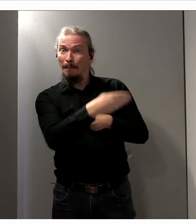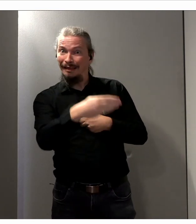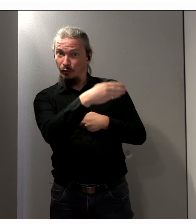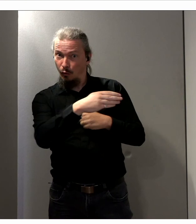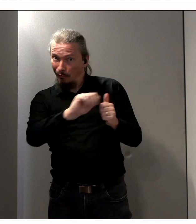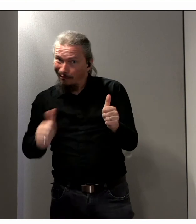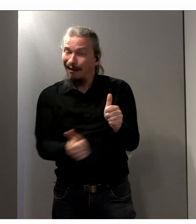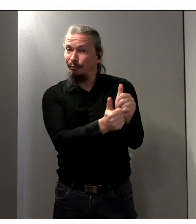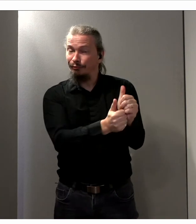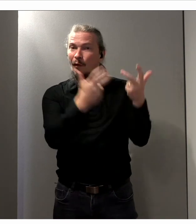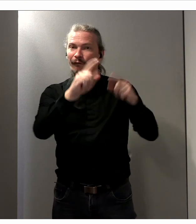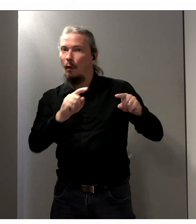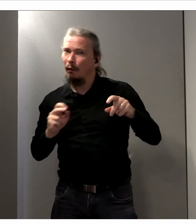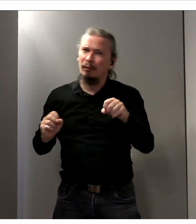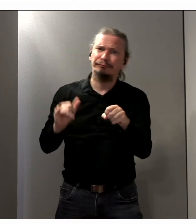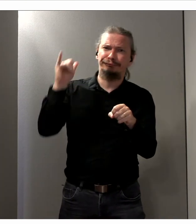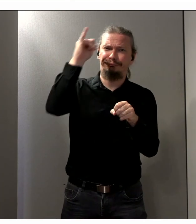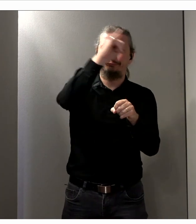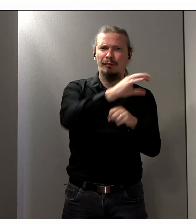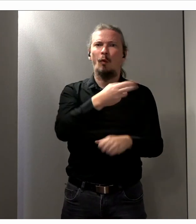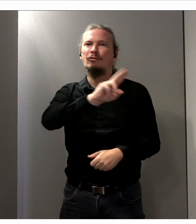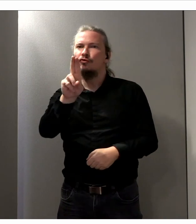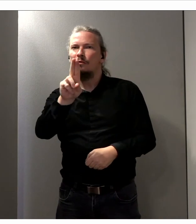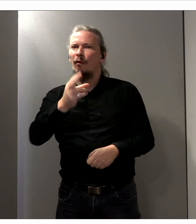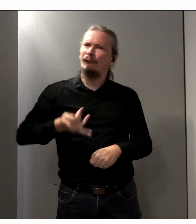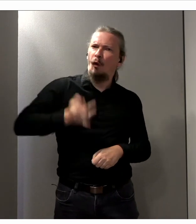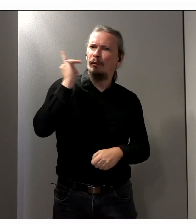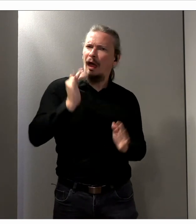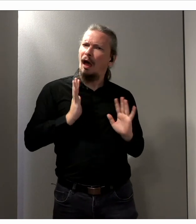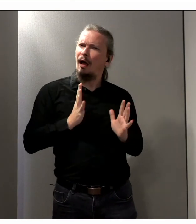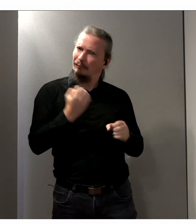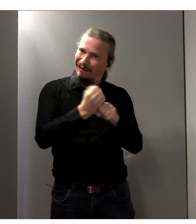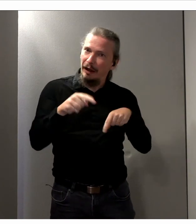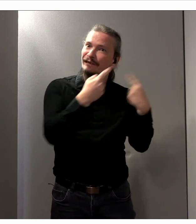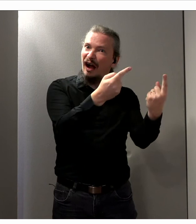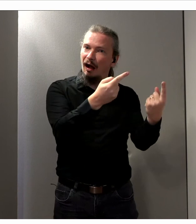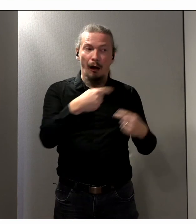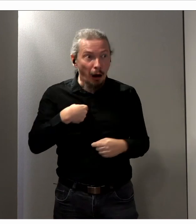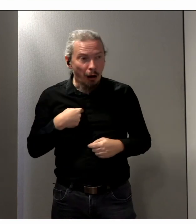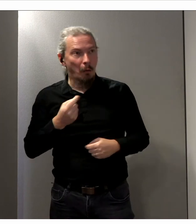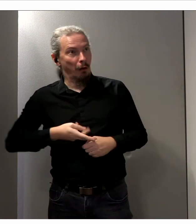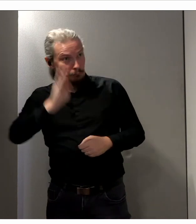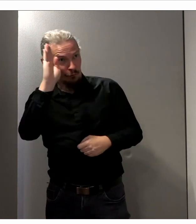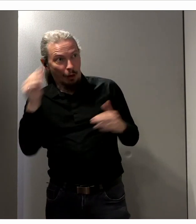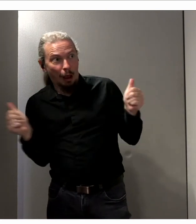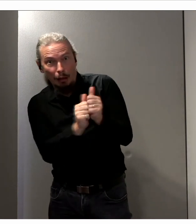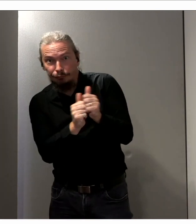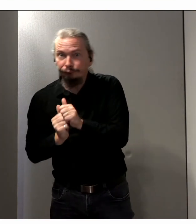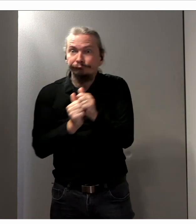son volontariat aux Nations Unies. Et il faut savoir que si ça a été possible pour moi de l'accompagner, c'est